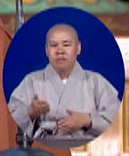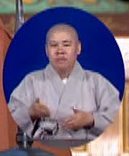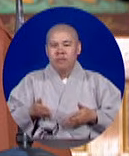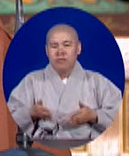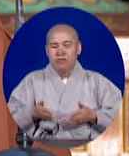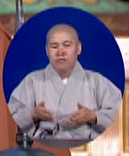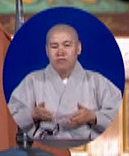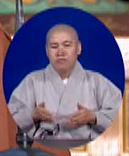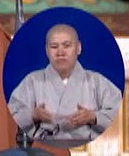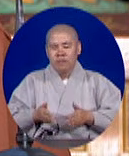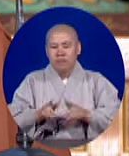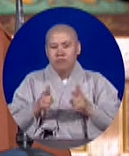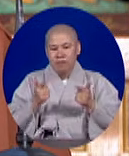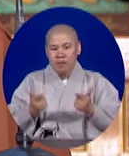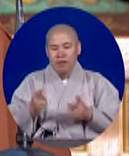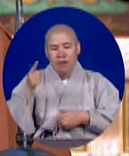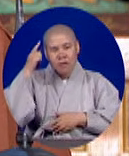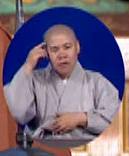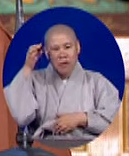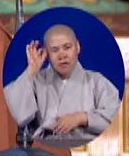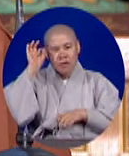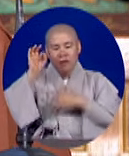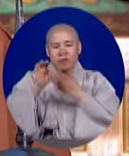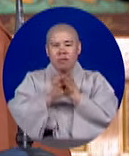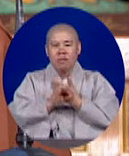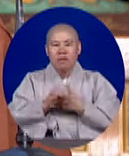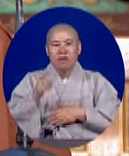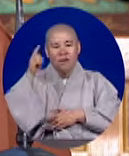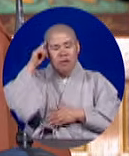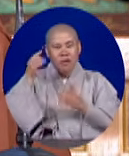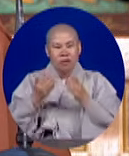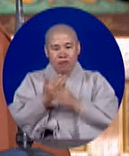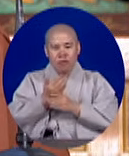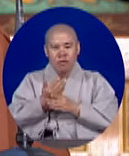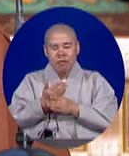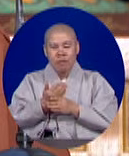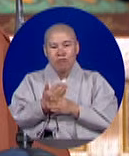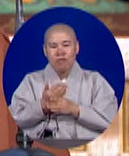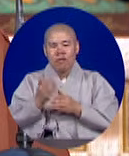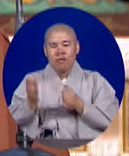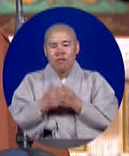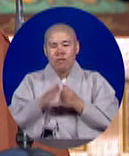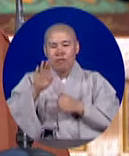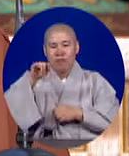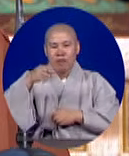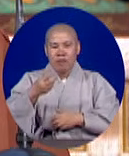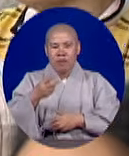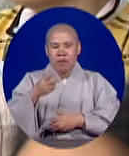불생이다라고 한 생각 일으키면 벌써 한 생각이 일어났는데 어째서 불생이냐 이 말이에요.